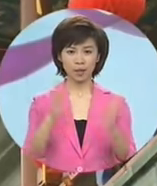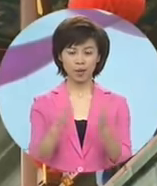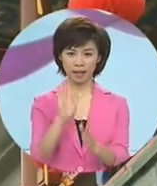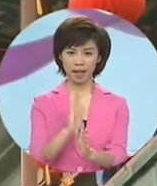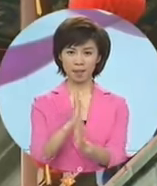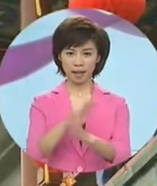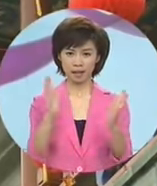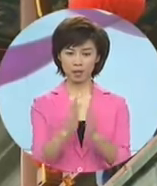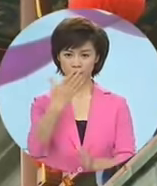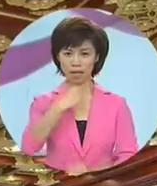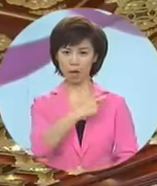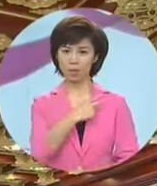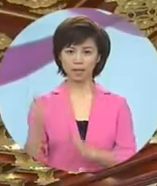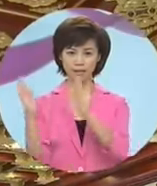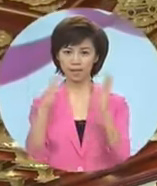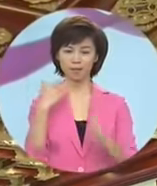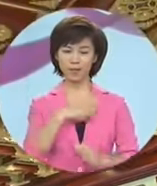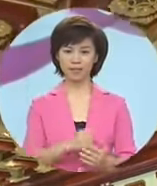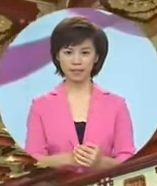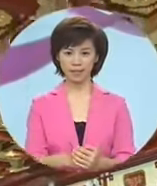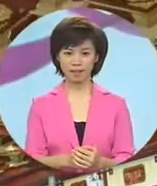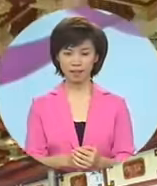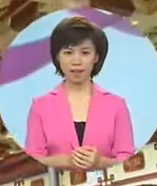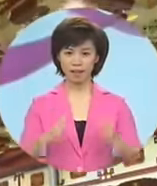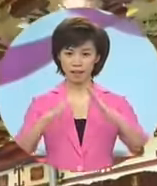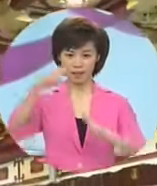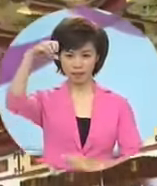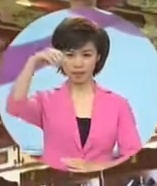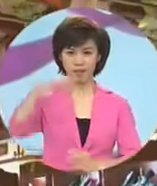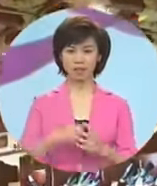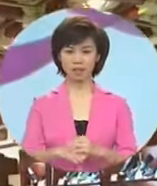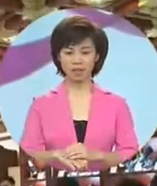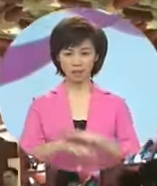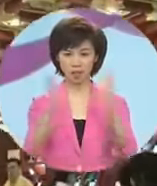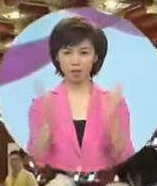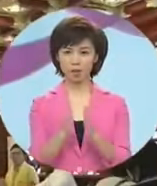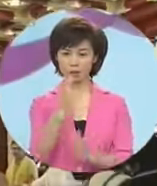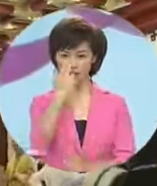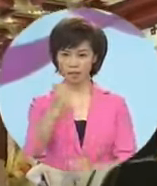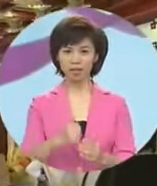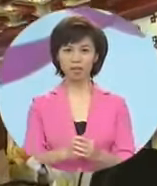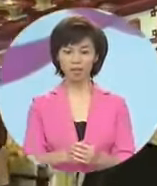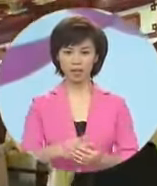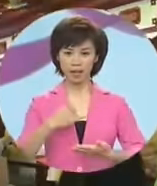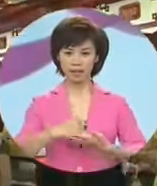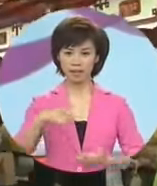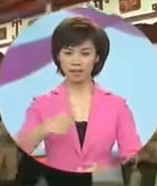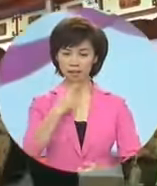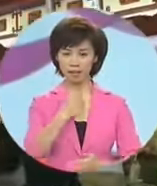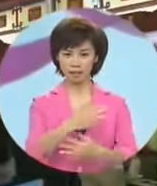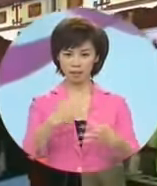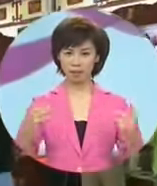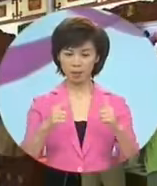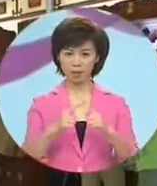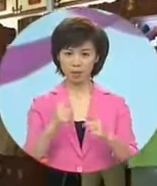原味的老北京风情。皇家装饰红黄相间，绸缎布锦琳琅满目，就算不去买鞋，光去欣赏那针